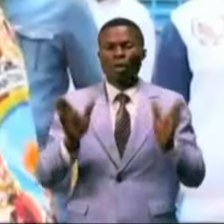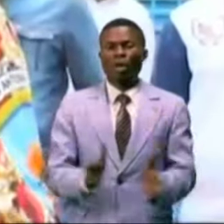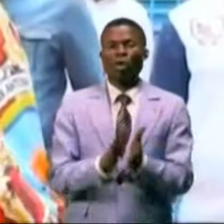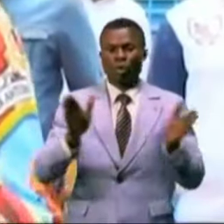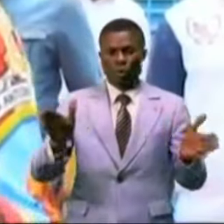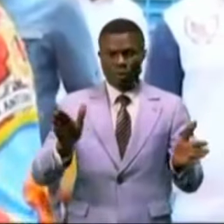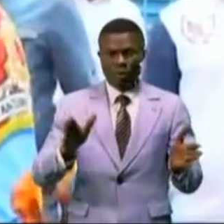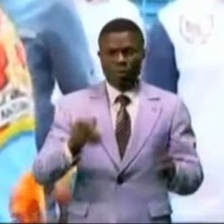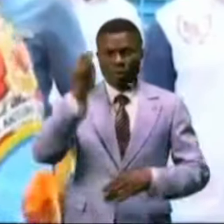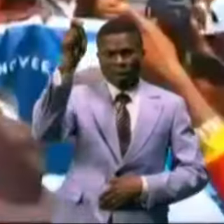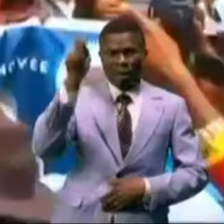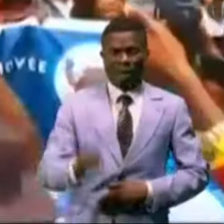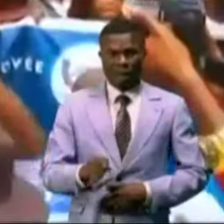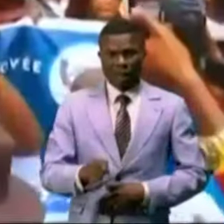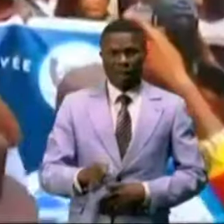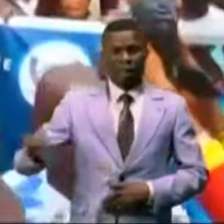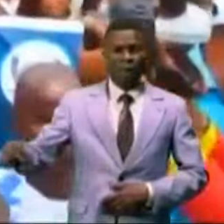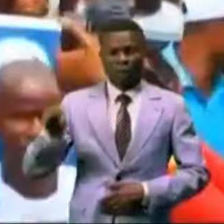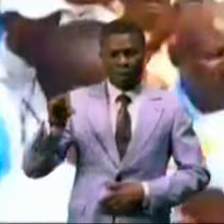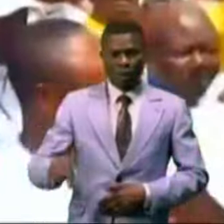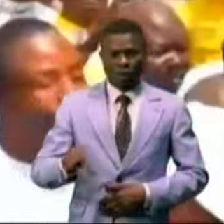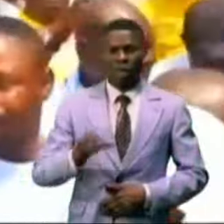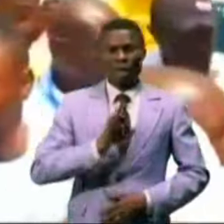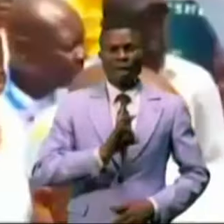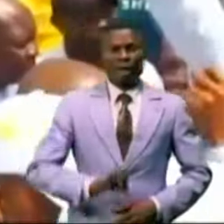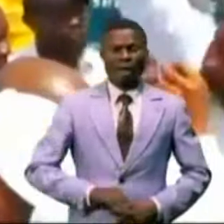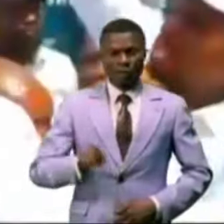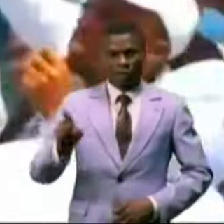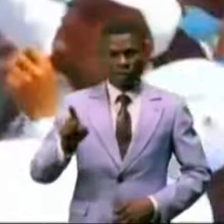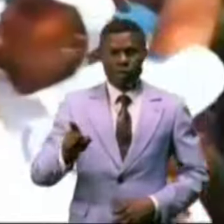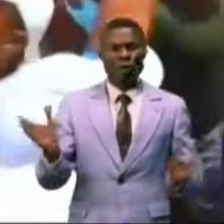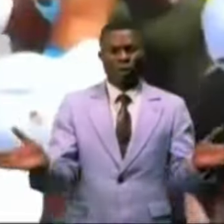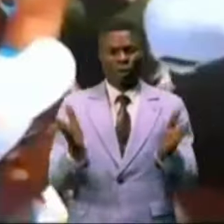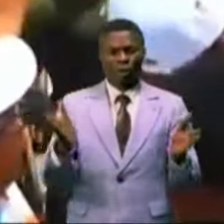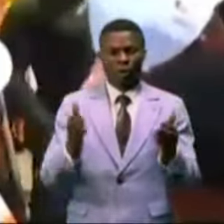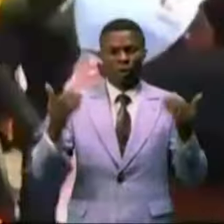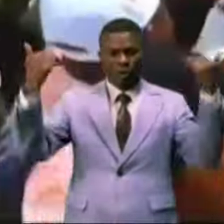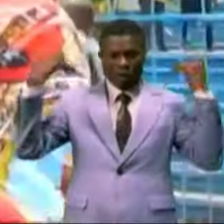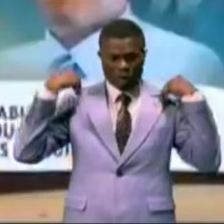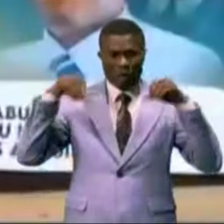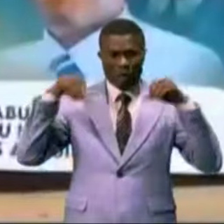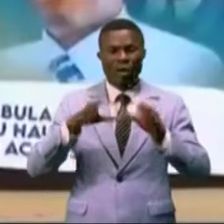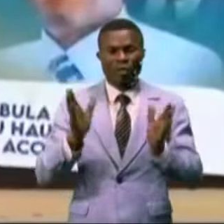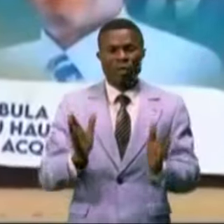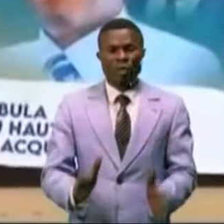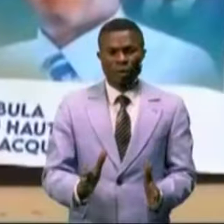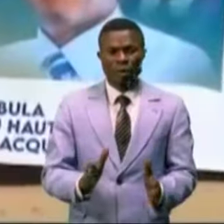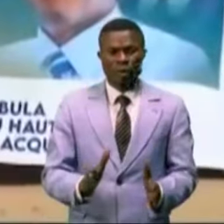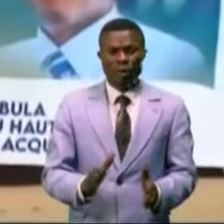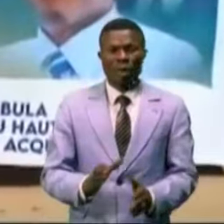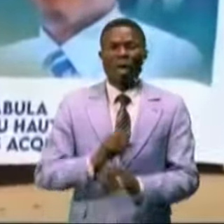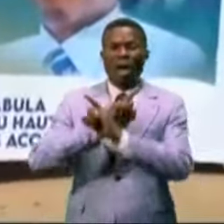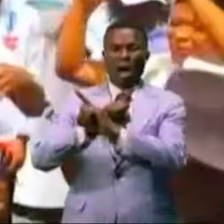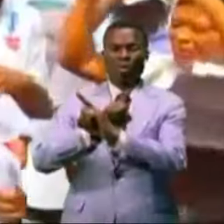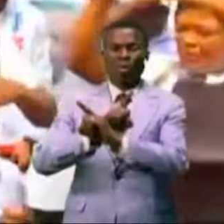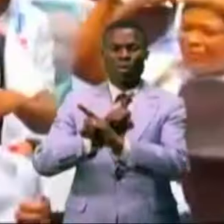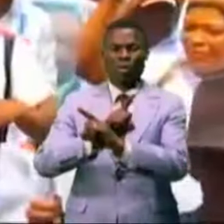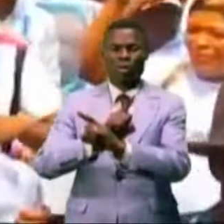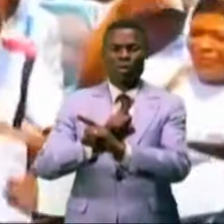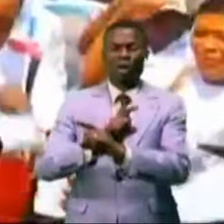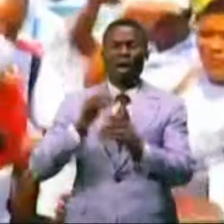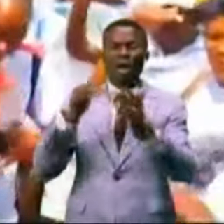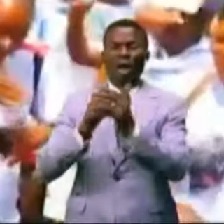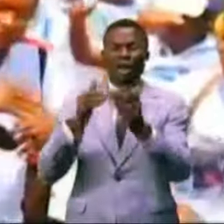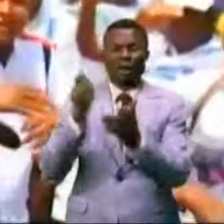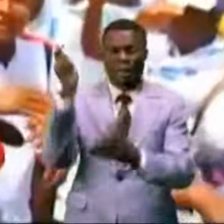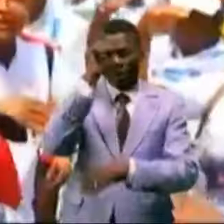le soldat de Kiaboula et de Fatih Kalimboui a encouragé les autorités congolaises à freiner l'expansion de la menace